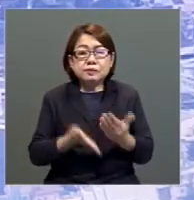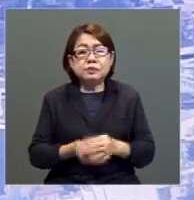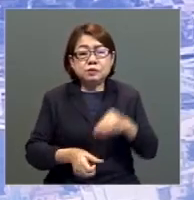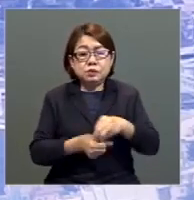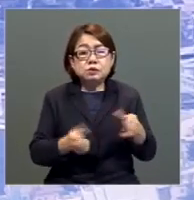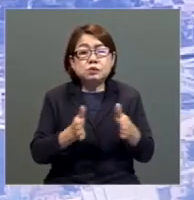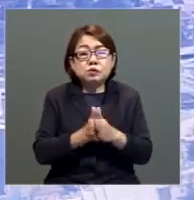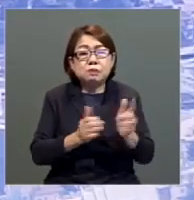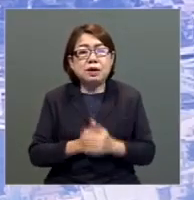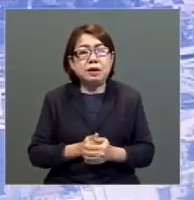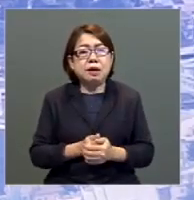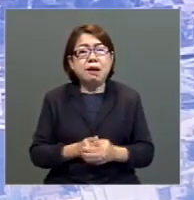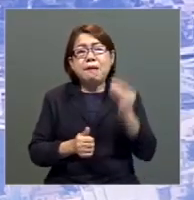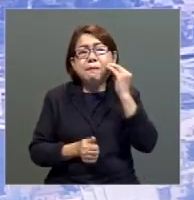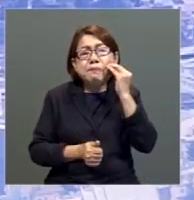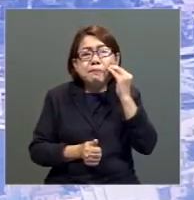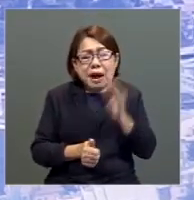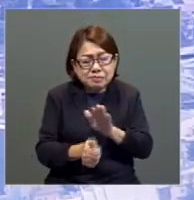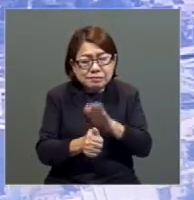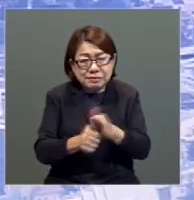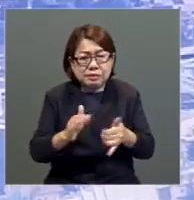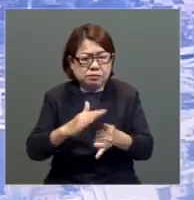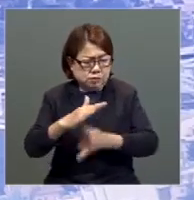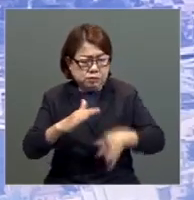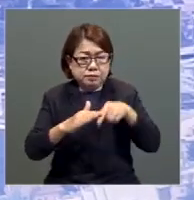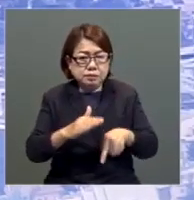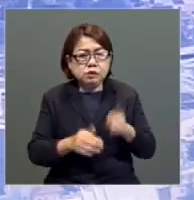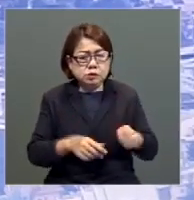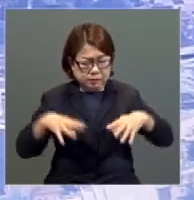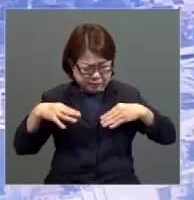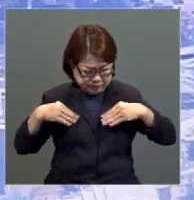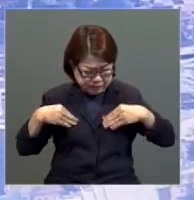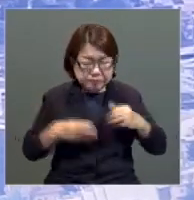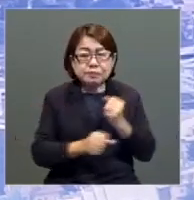ะไรโฮสต์นะครับผู้ที่ดูแลก็ต้องปฏิบัติตามคำแนะนำอย่างเต็มที่นะครับ